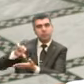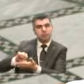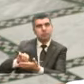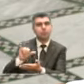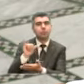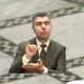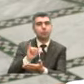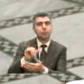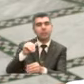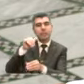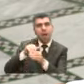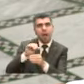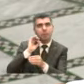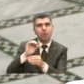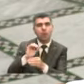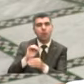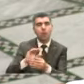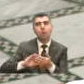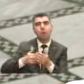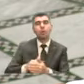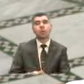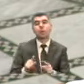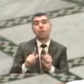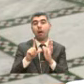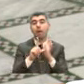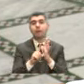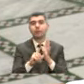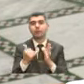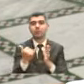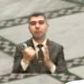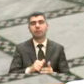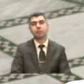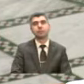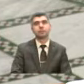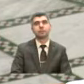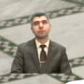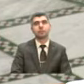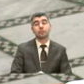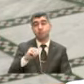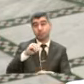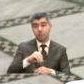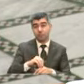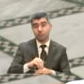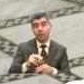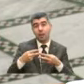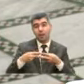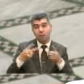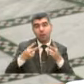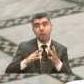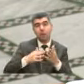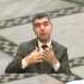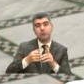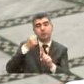والدوائر الجهوية، يهم الدوائر التشريعية. تعزز هذا الخيار وهذه الدينامية اللي خاضها